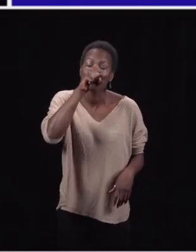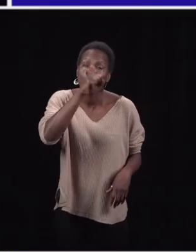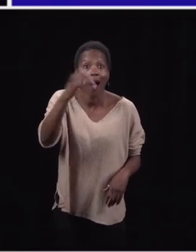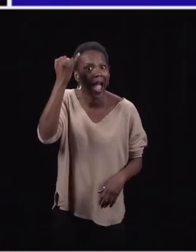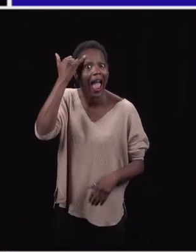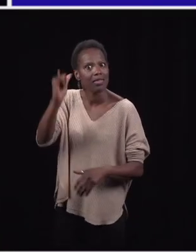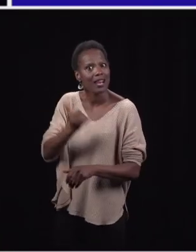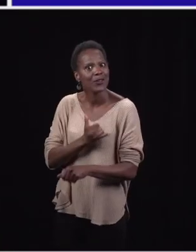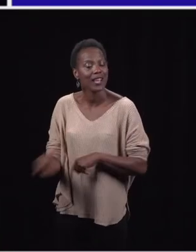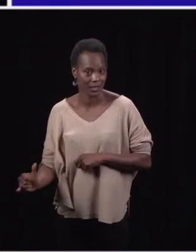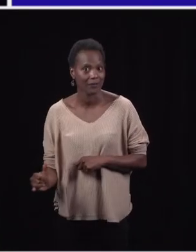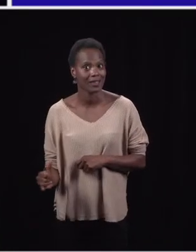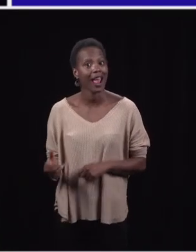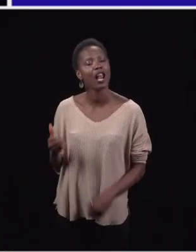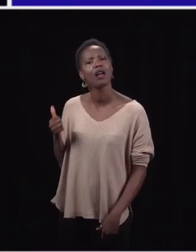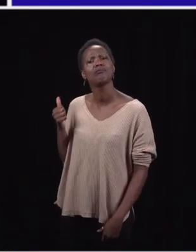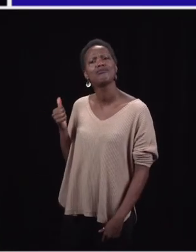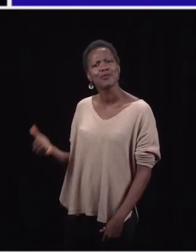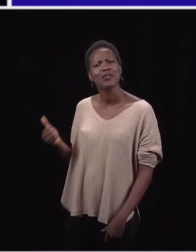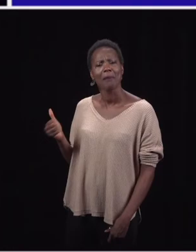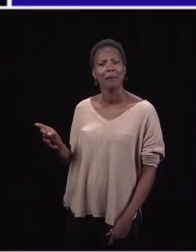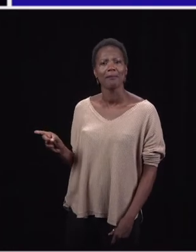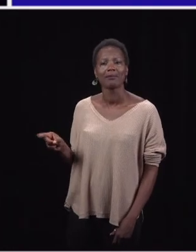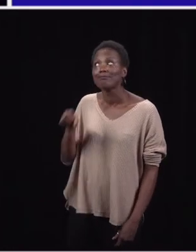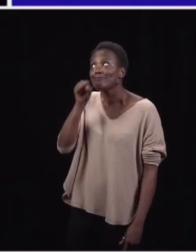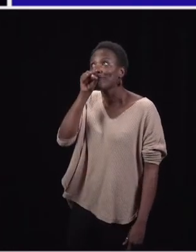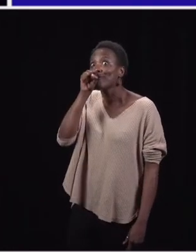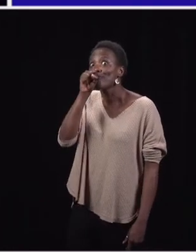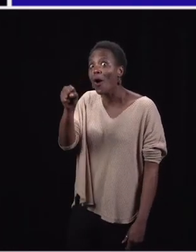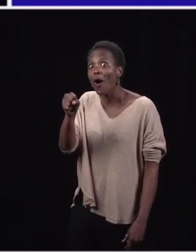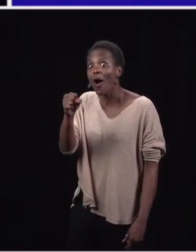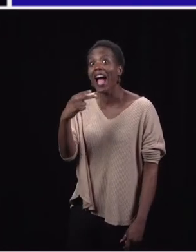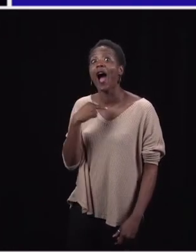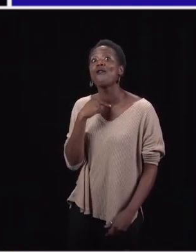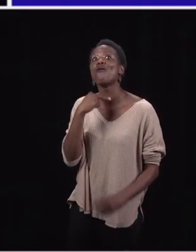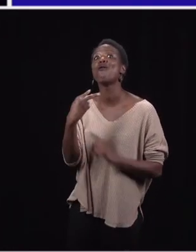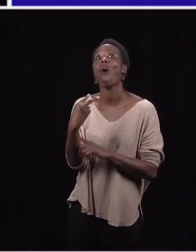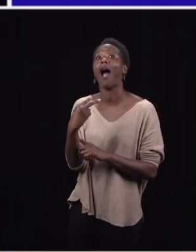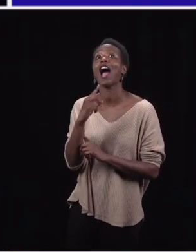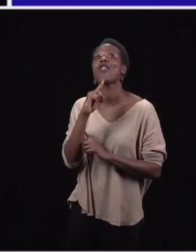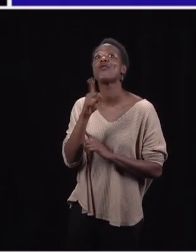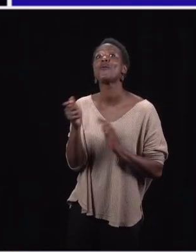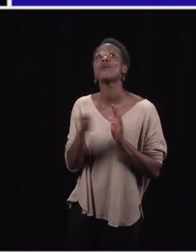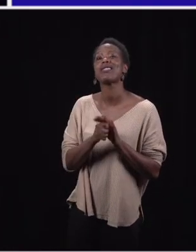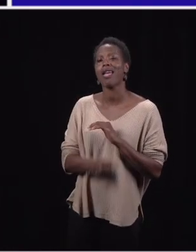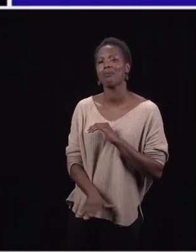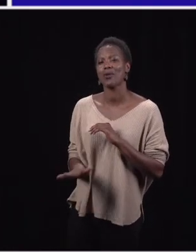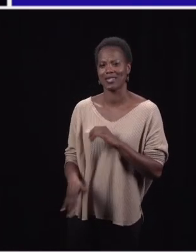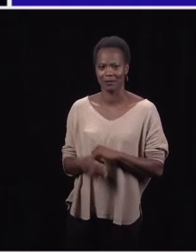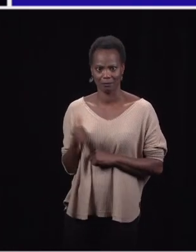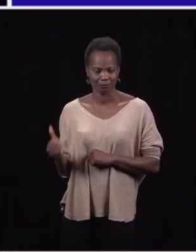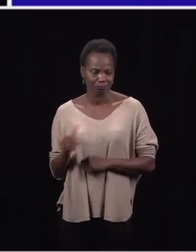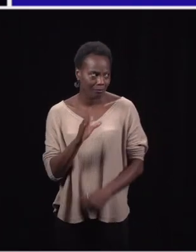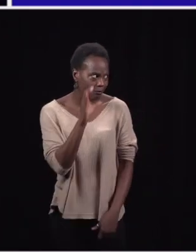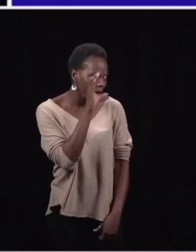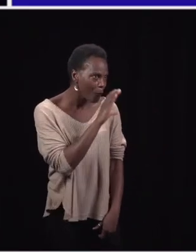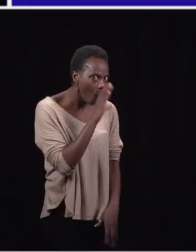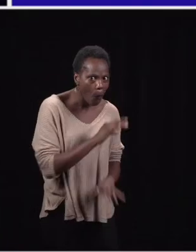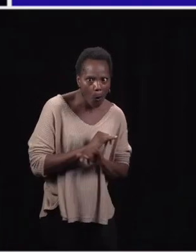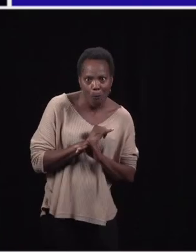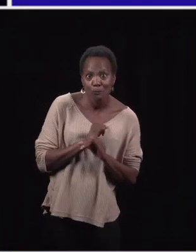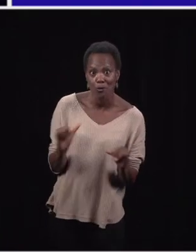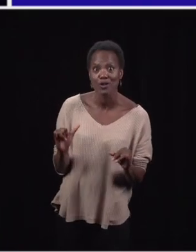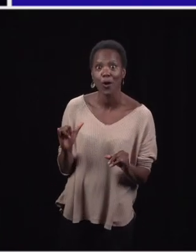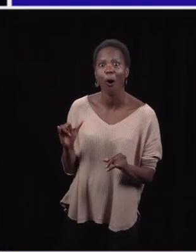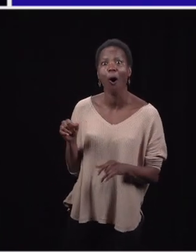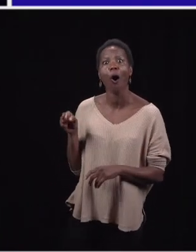artificielle il est aussi passionné figurez-vous par la voix et ce depuis tout petit il est curieux notre prochain invité